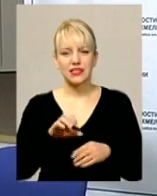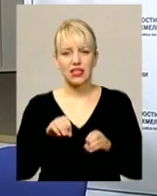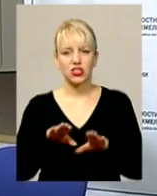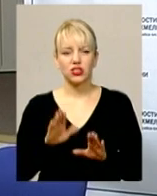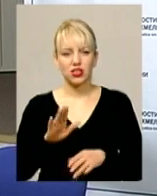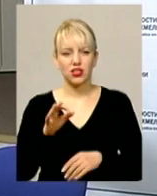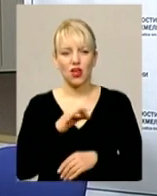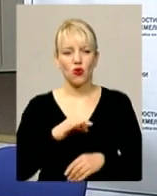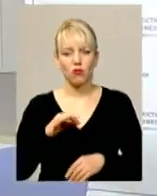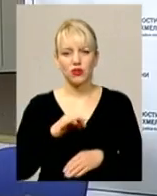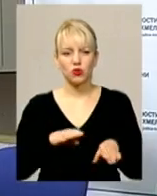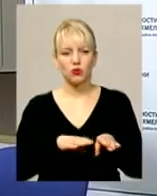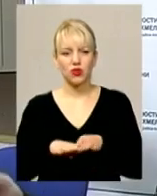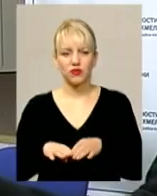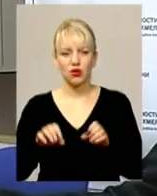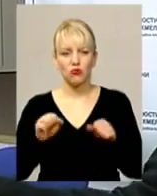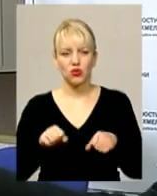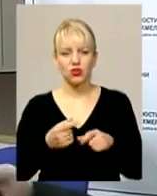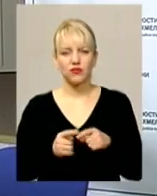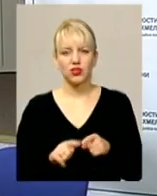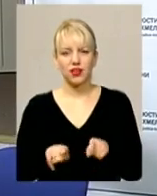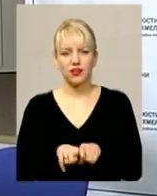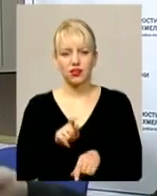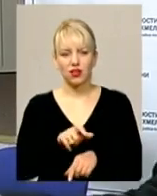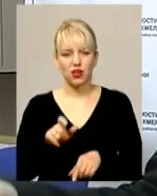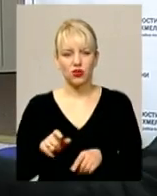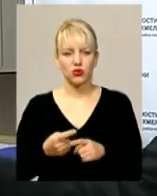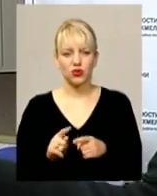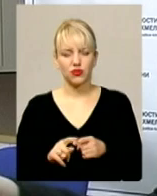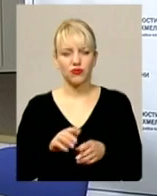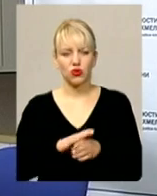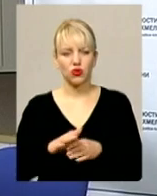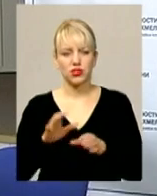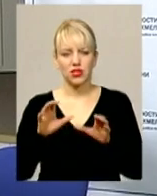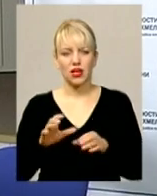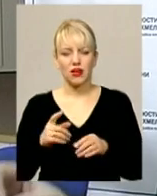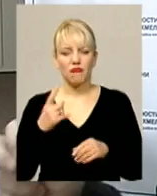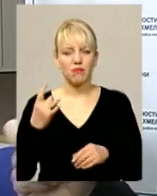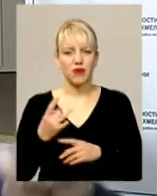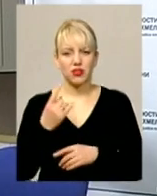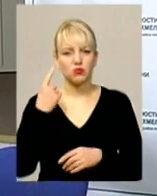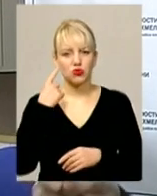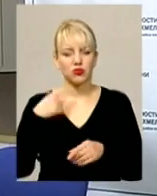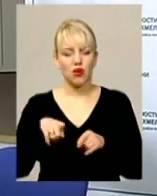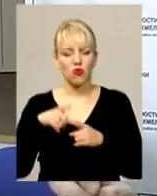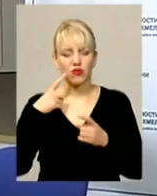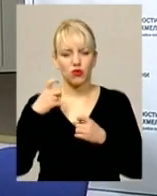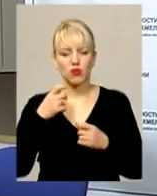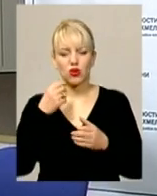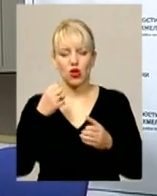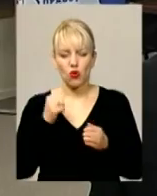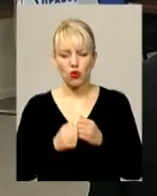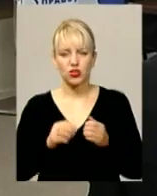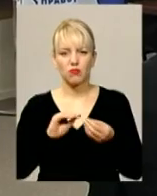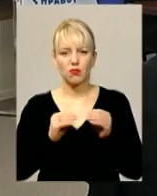запускаємо його в такому форматі. Важливо, що дійсно ці люди, які будуть виконувати закон, платить сьогодні вперше зустрілися в такому форматі, і кожна проблема буде вирішуватися